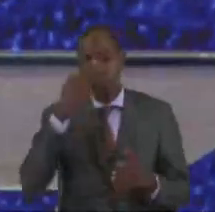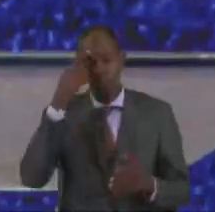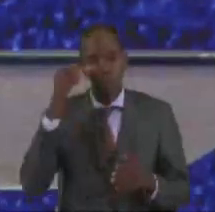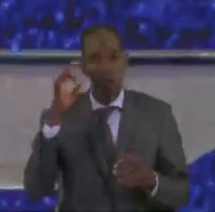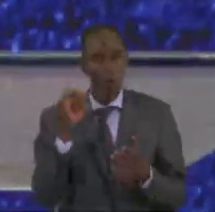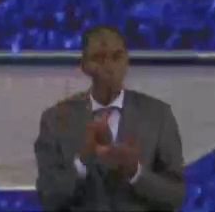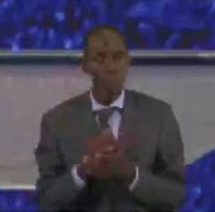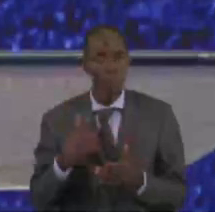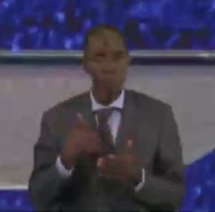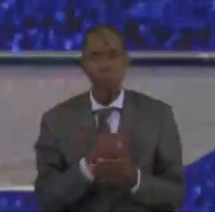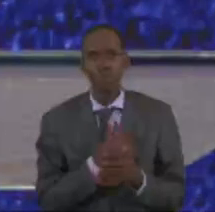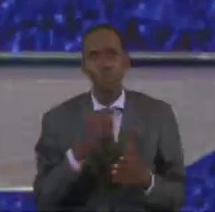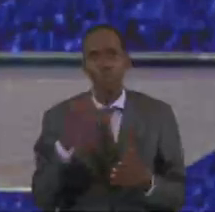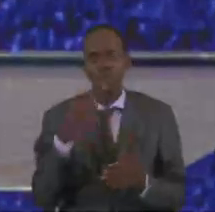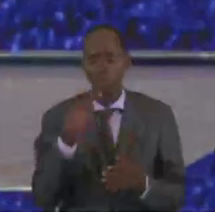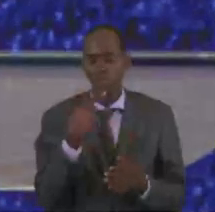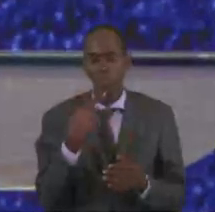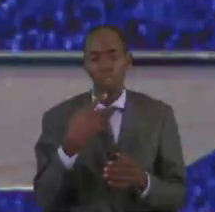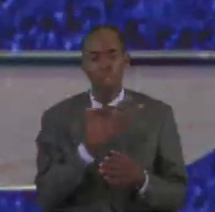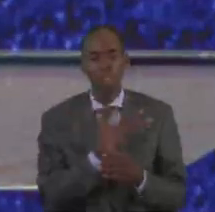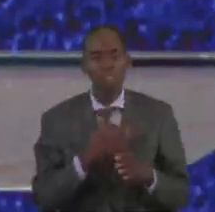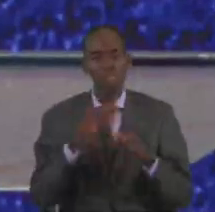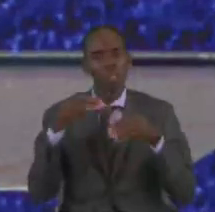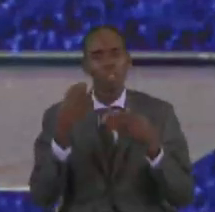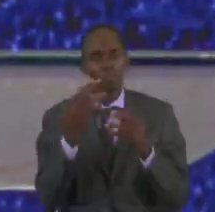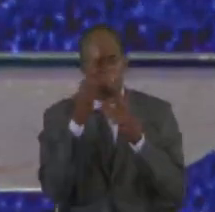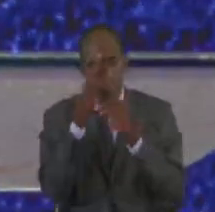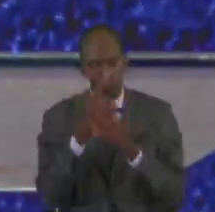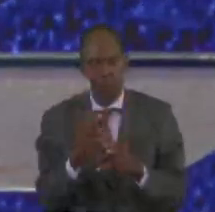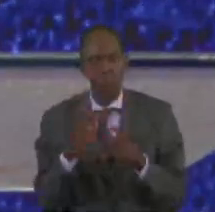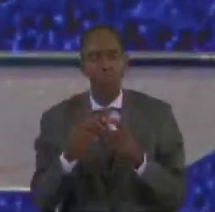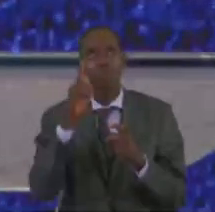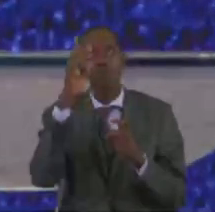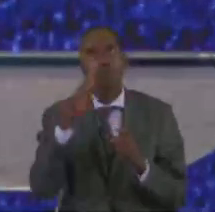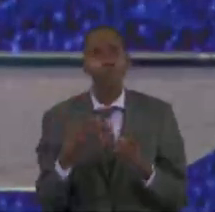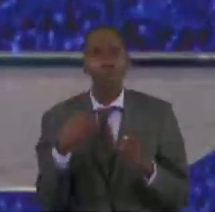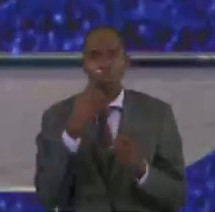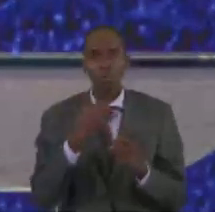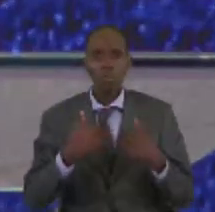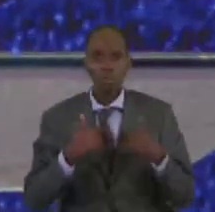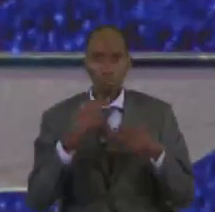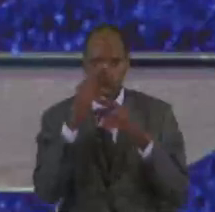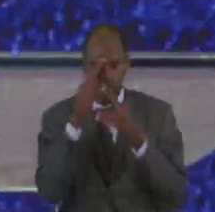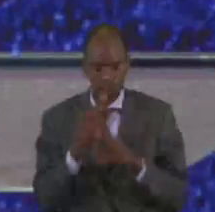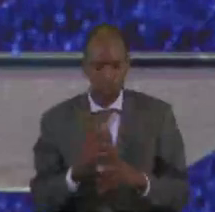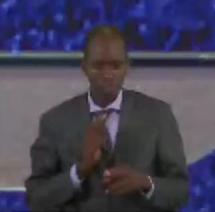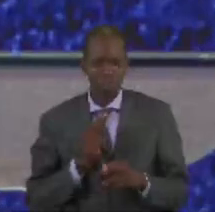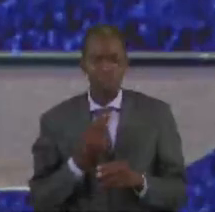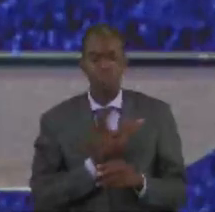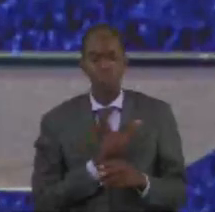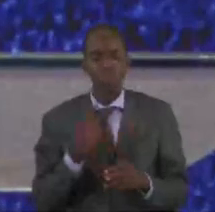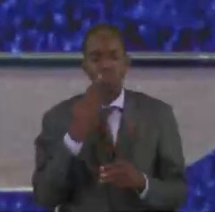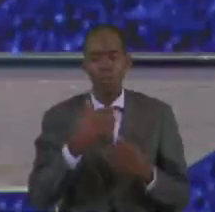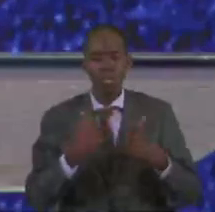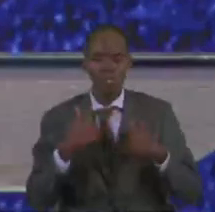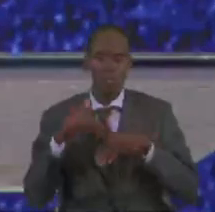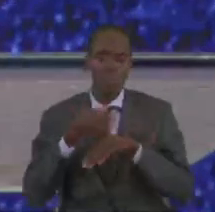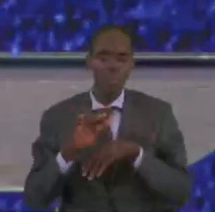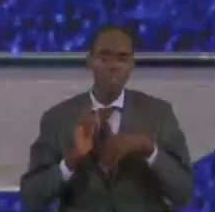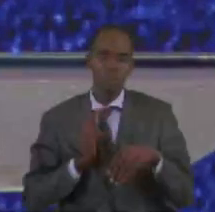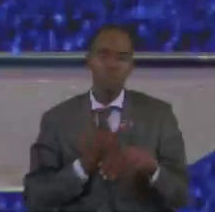choisis. À cause de cela, nous parlons, nous donnons honneur à Dieu qui nous a honorés, qui nous a favorisés, qui nous